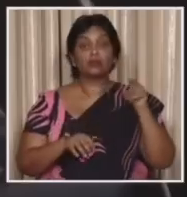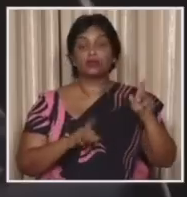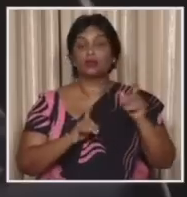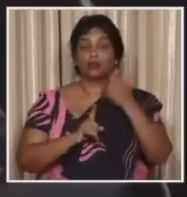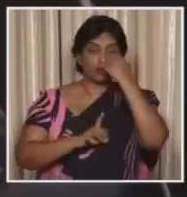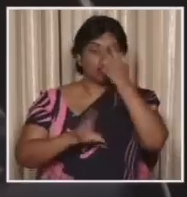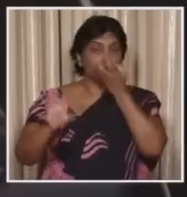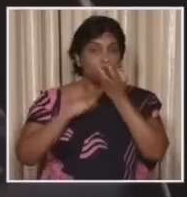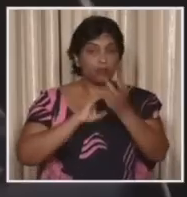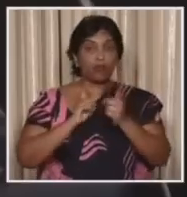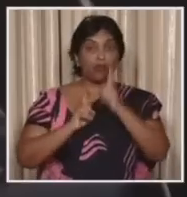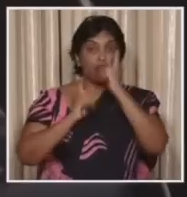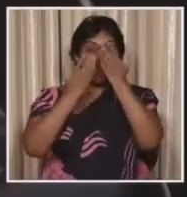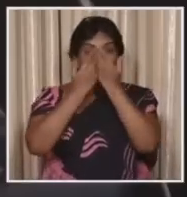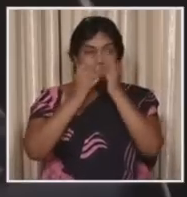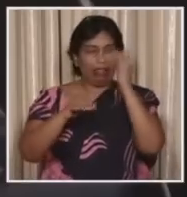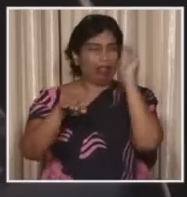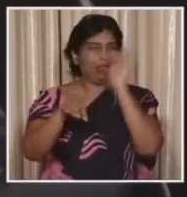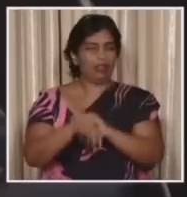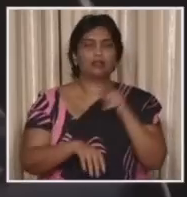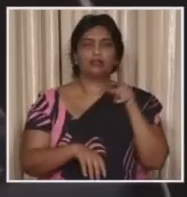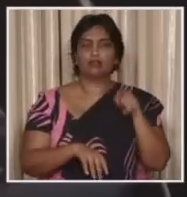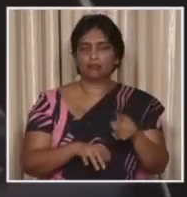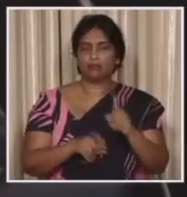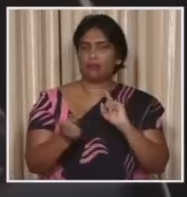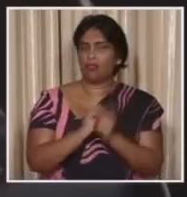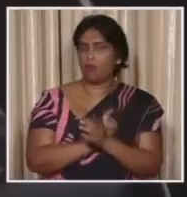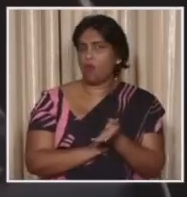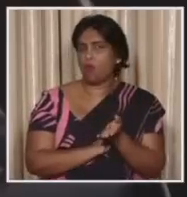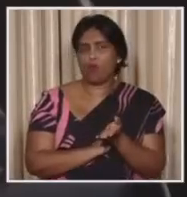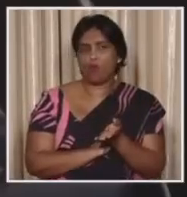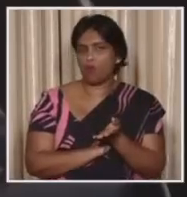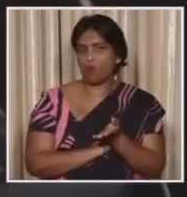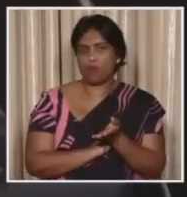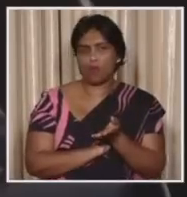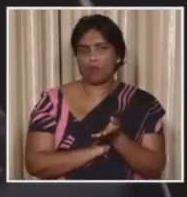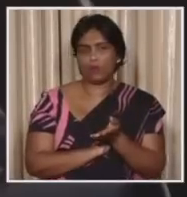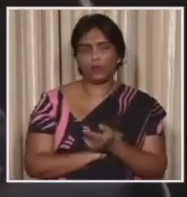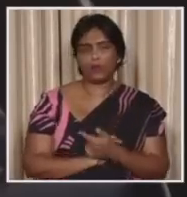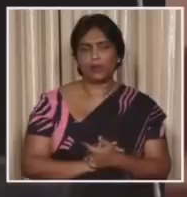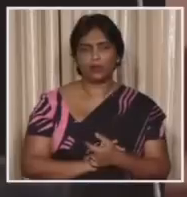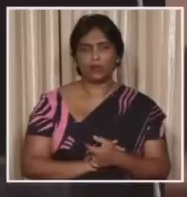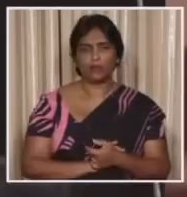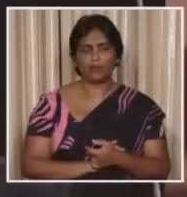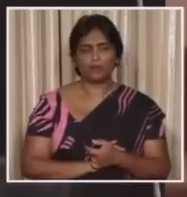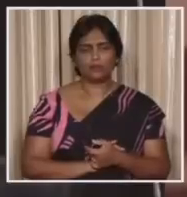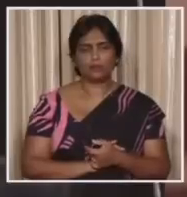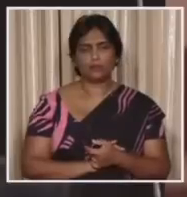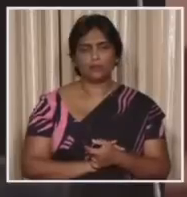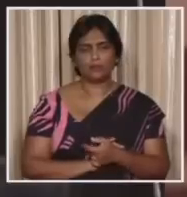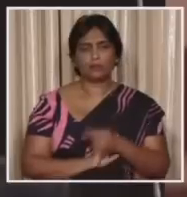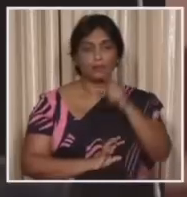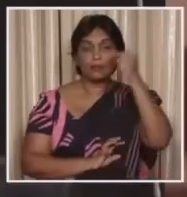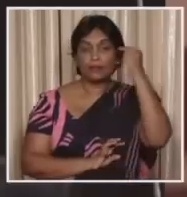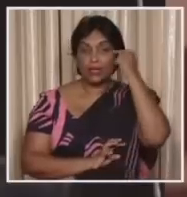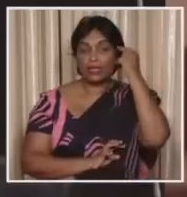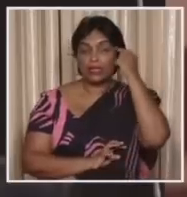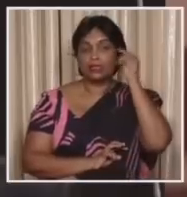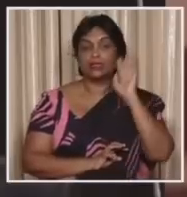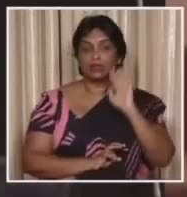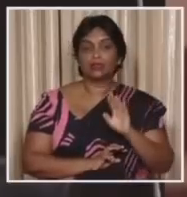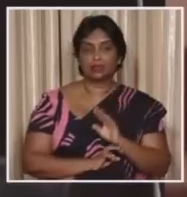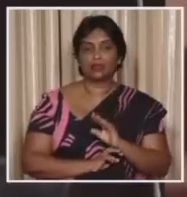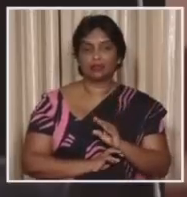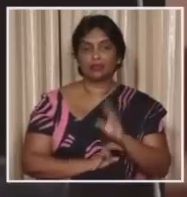පාසුක පහරේ සුළු මොළ එළිවෙයි. කවුද හංගන්නේ මේක? හොඳයි හරි ගරු ඇමතුමා උත්තර දෙන්න. එතුමා මේ හිතන දේවල් කියන්නේ